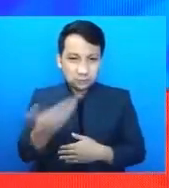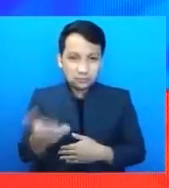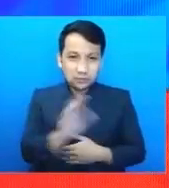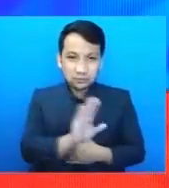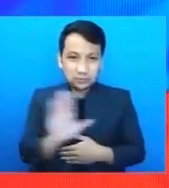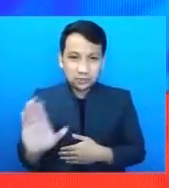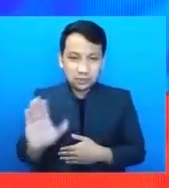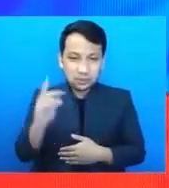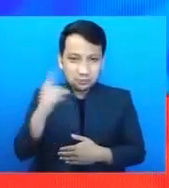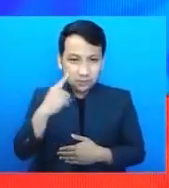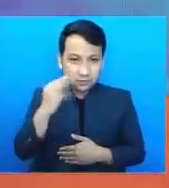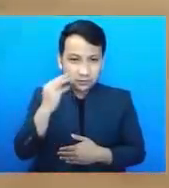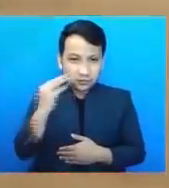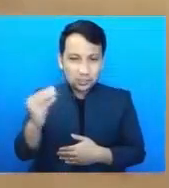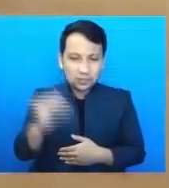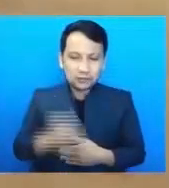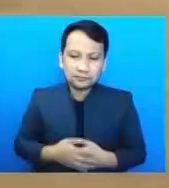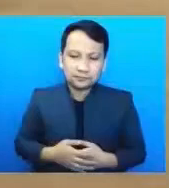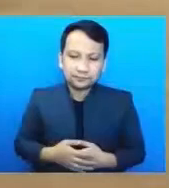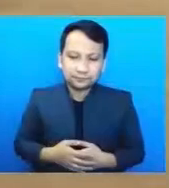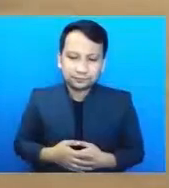Patricia Mangune.